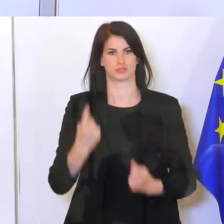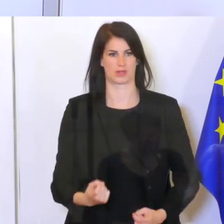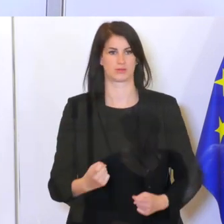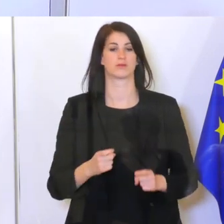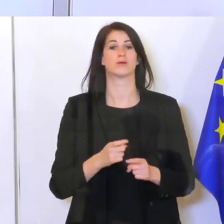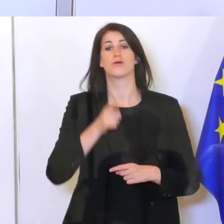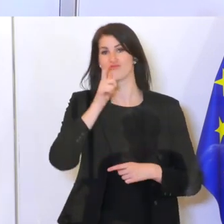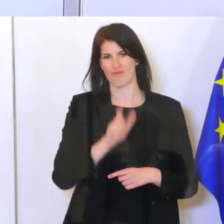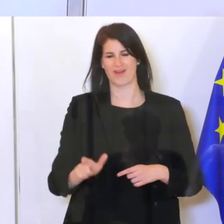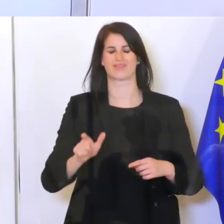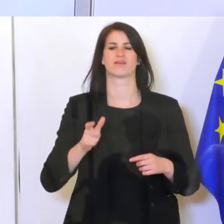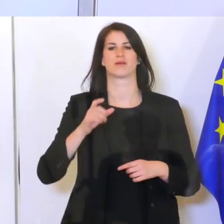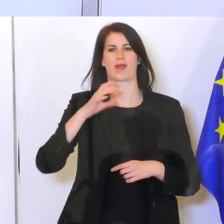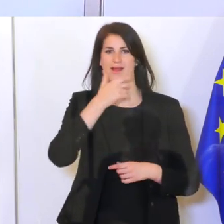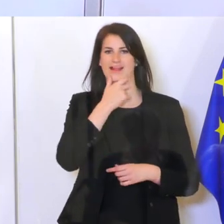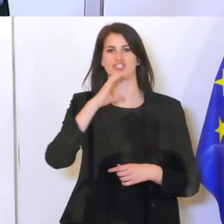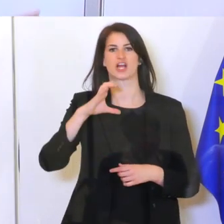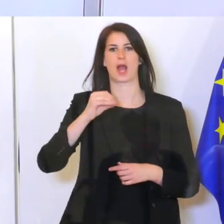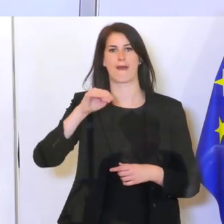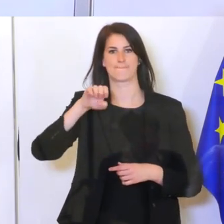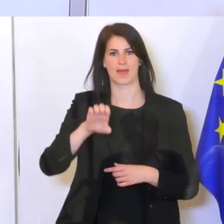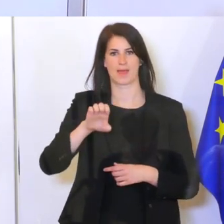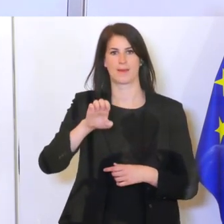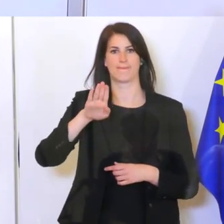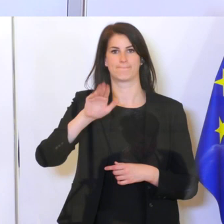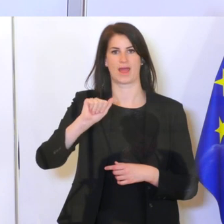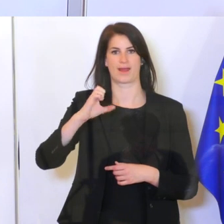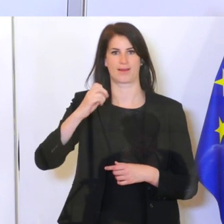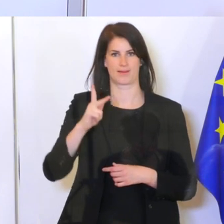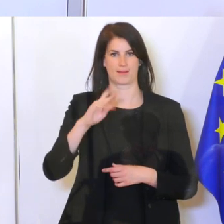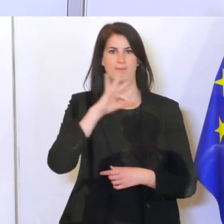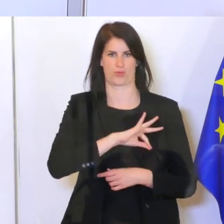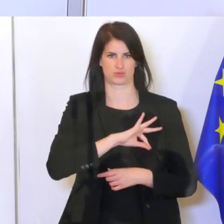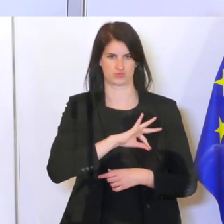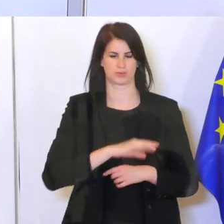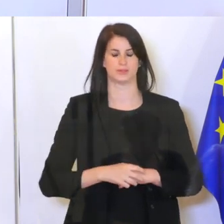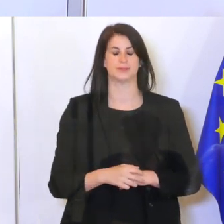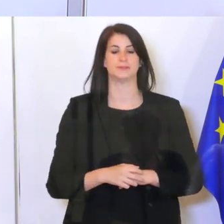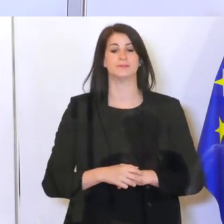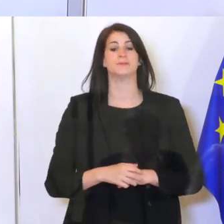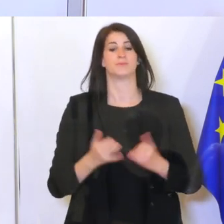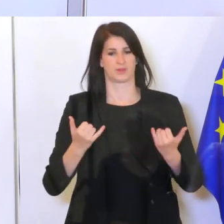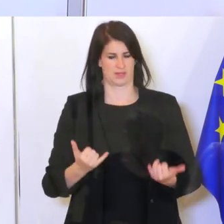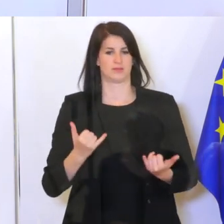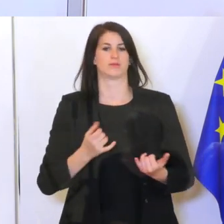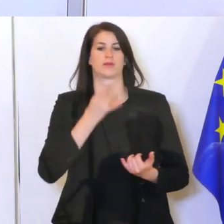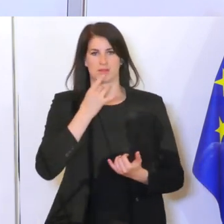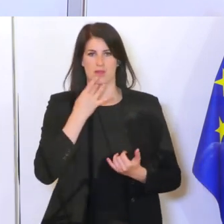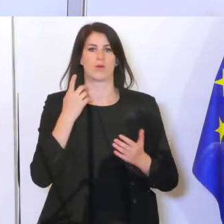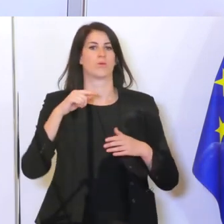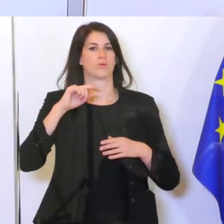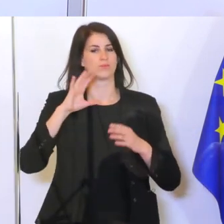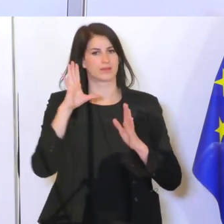Begriff Comeback-Bonus. Der Vergleich zu dem Fonds, den hier wir gleich noch einmal im Detail vorstellen werden,